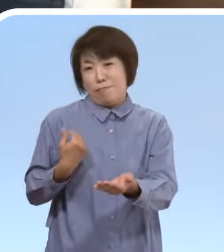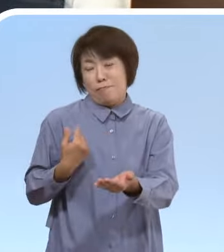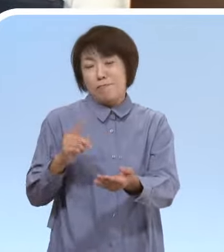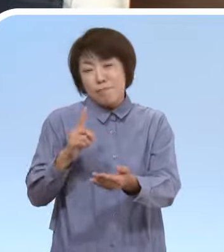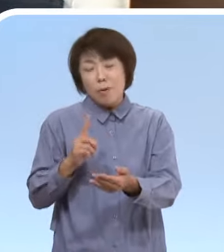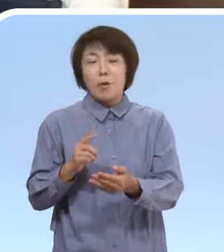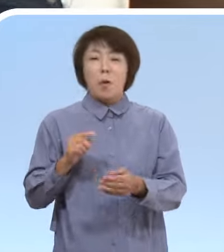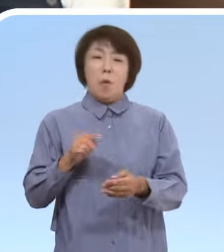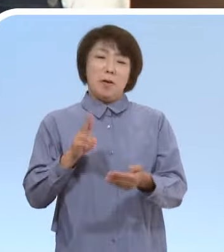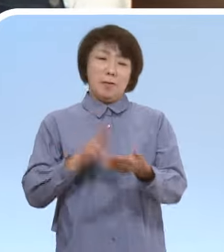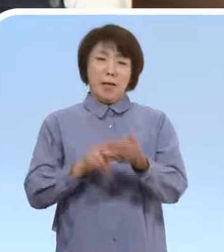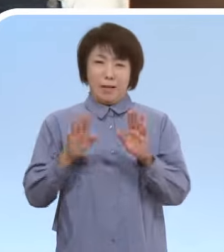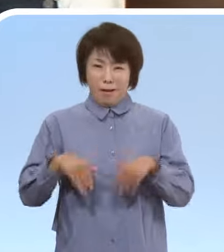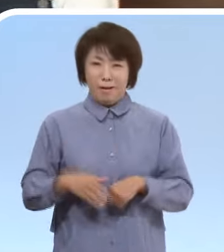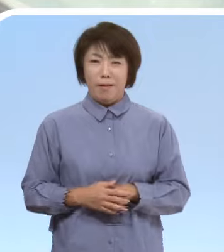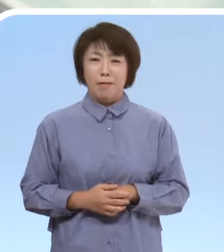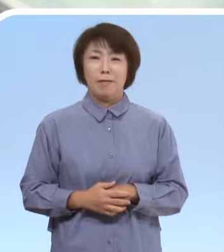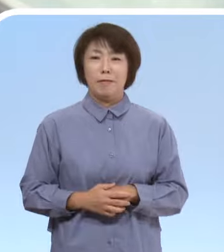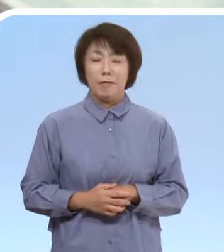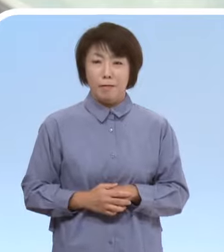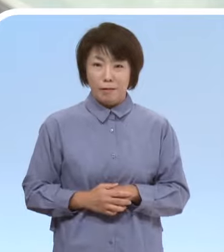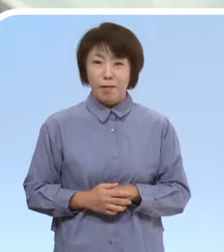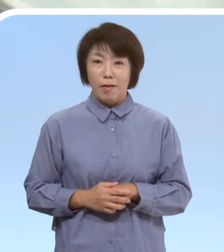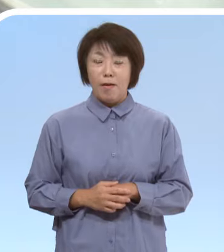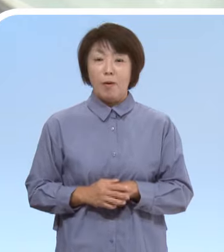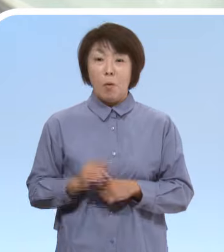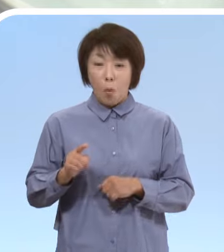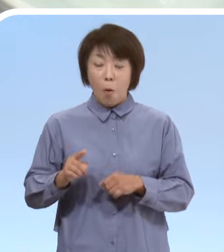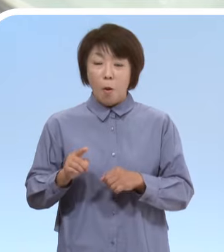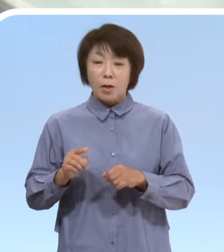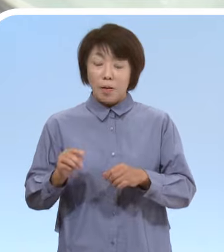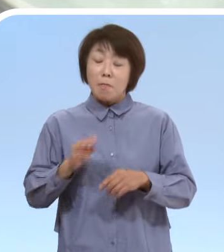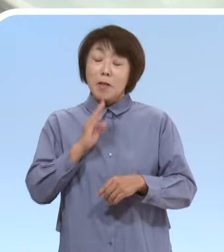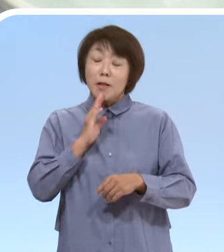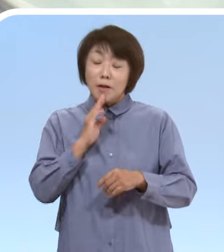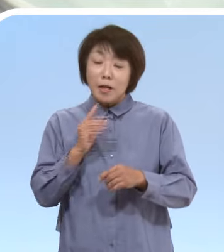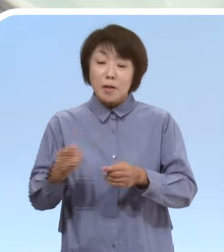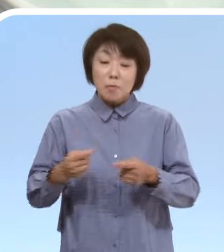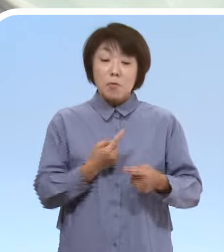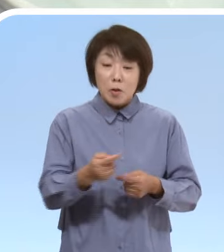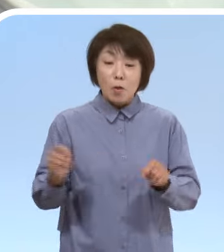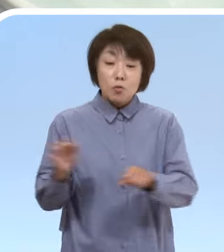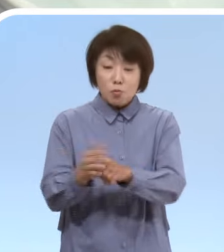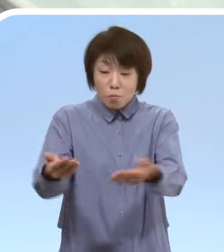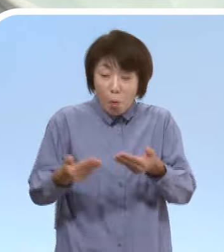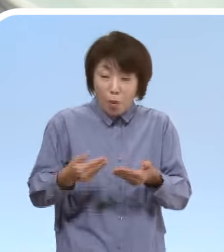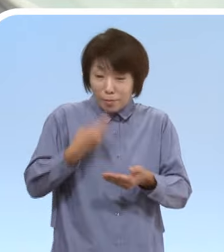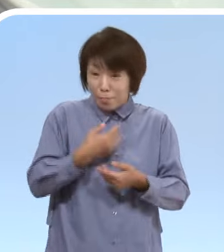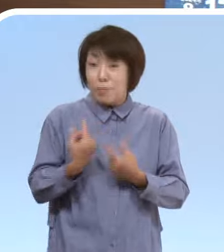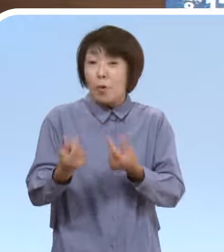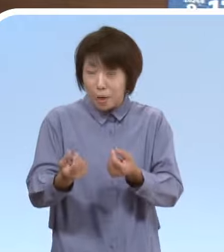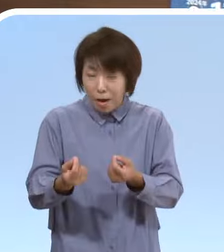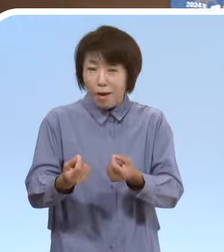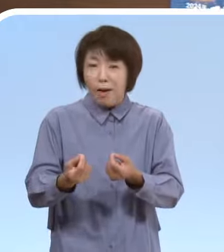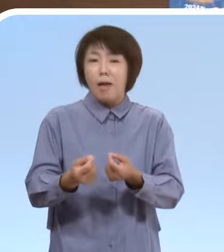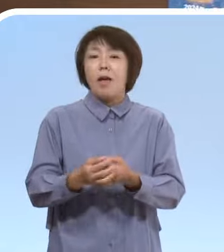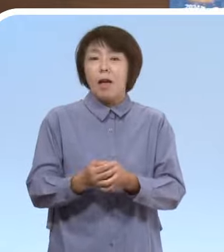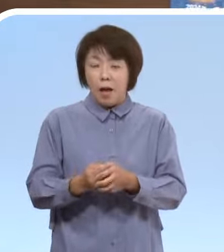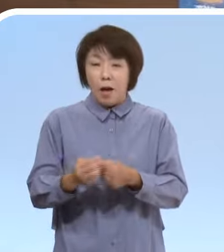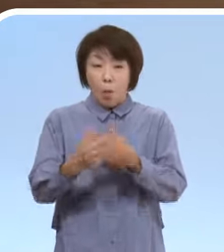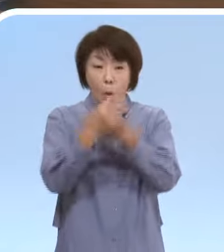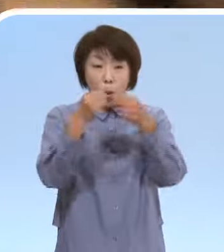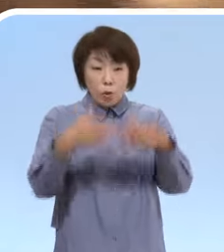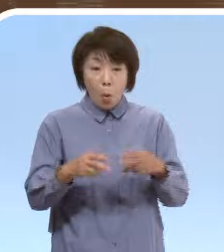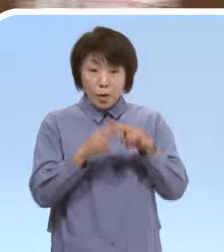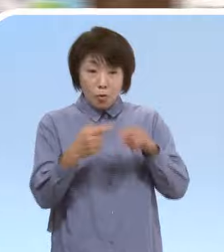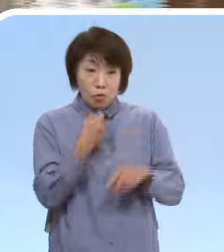かけにしました。 はい、はい、卵かけご飯って確かに出ますもんね。 はいはい。 ちなみに北条鉄道好き